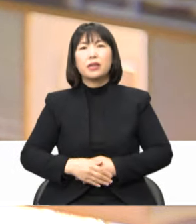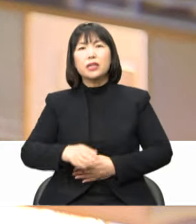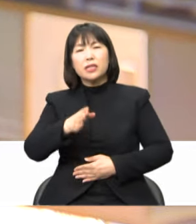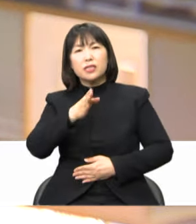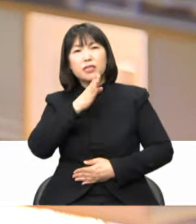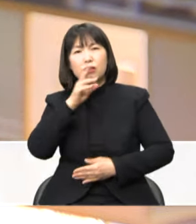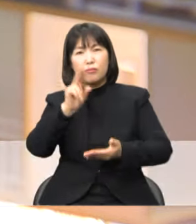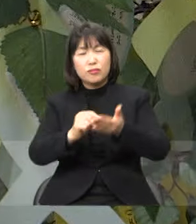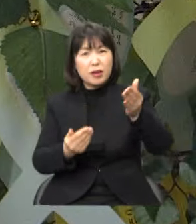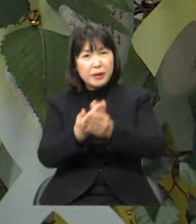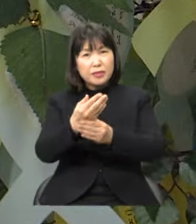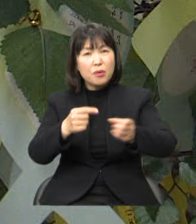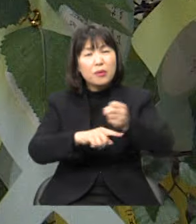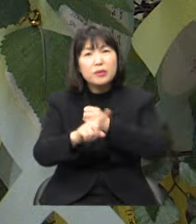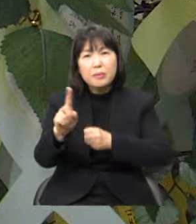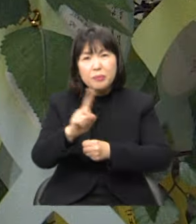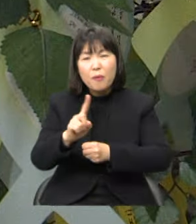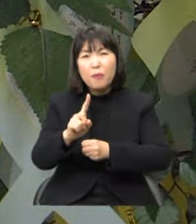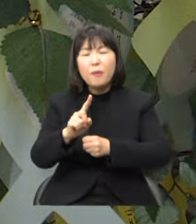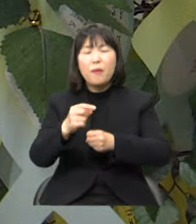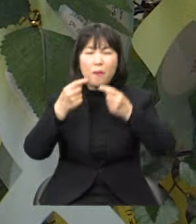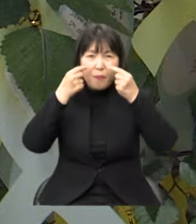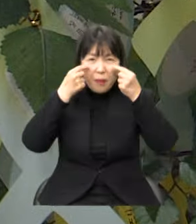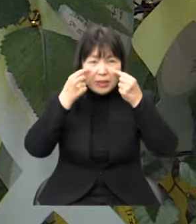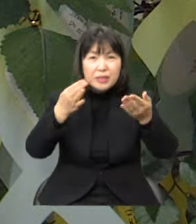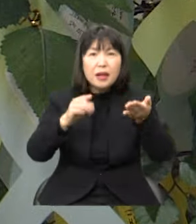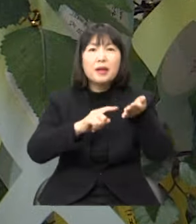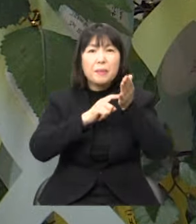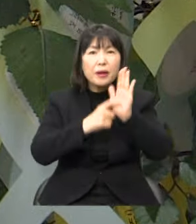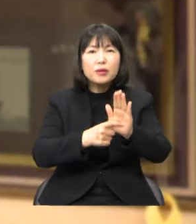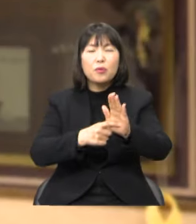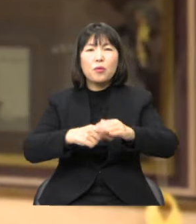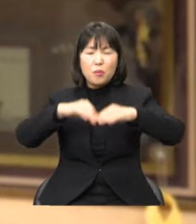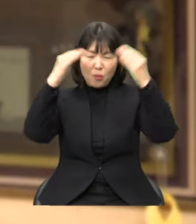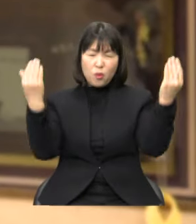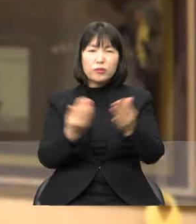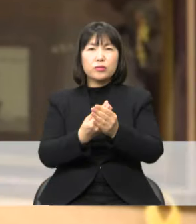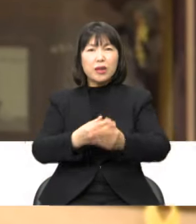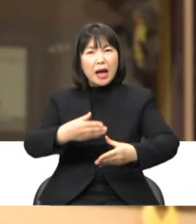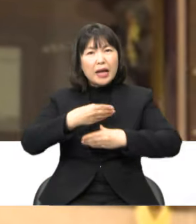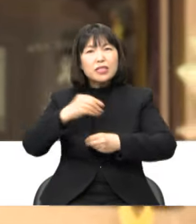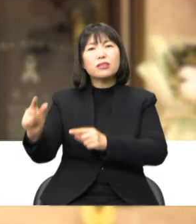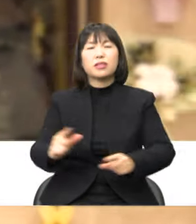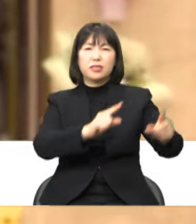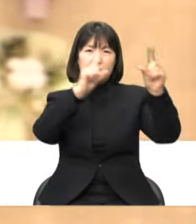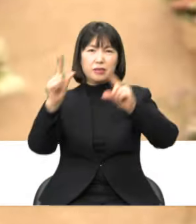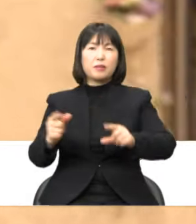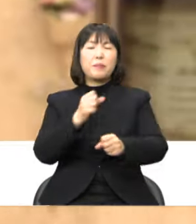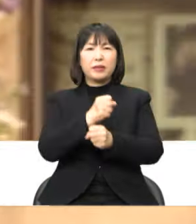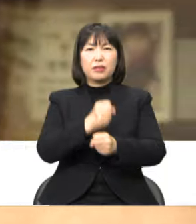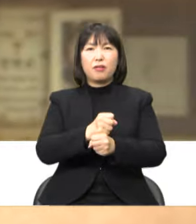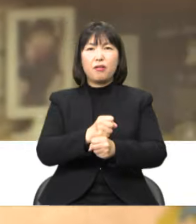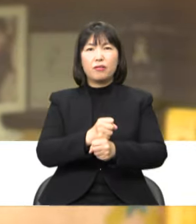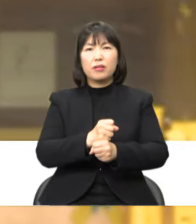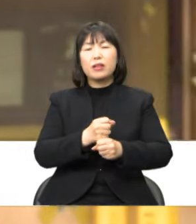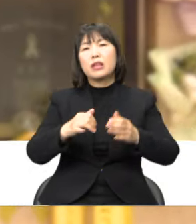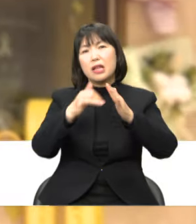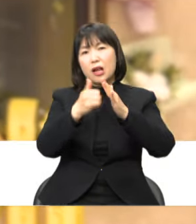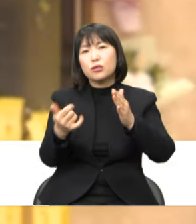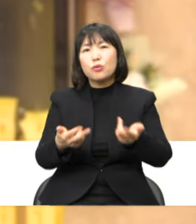밝히고 모두가 안전하게 지낼 수 있는 사회를 만드는 것 당장 가족공원 내 시민 안전 교육을